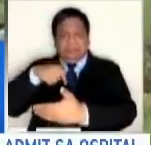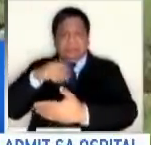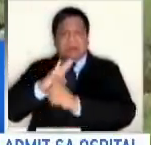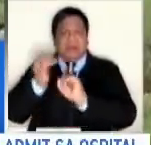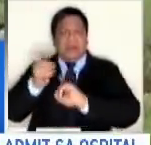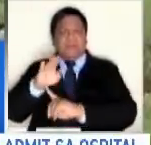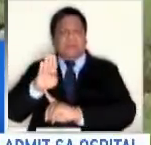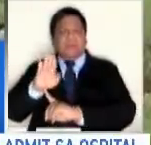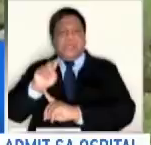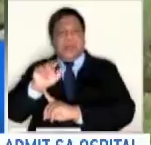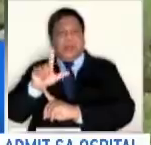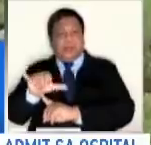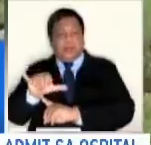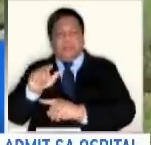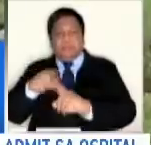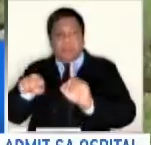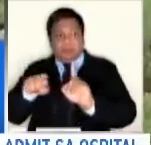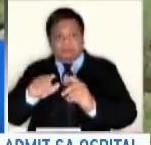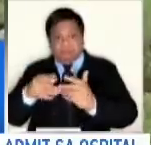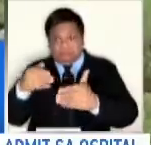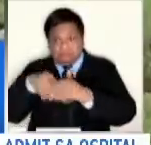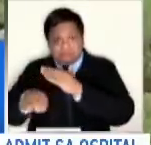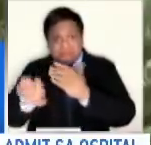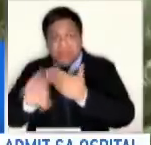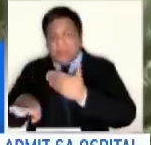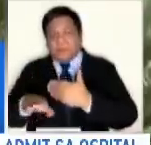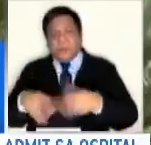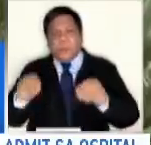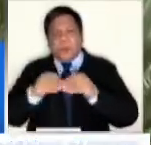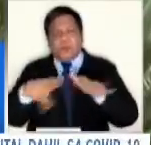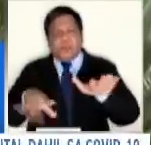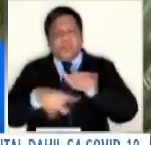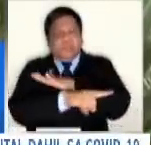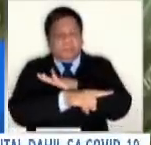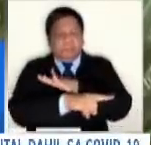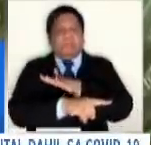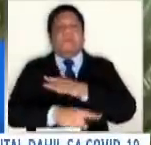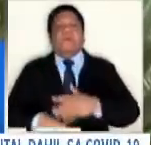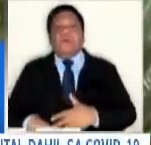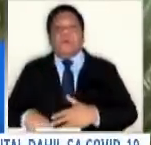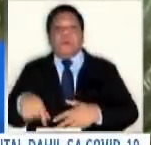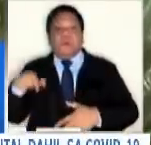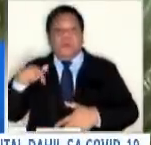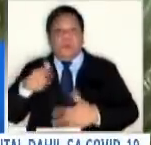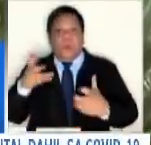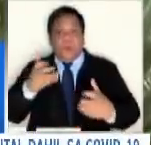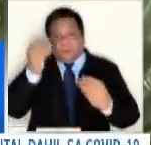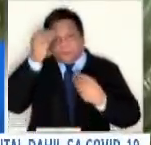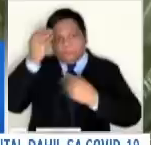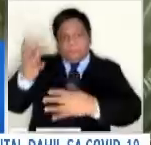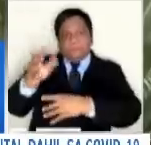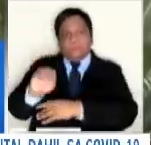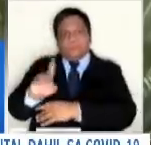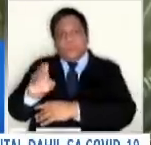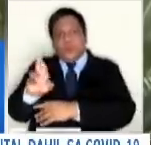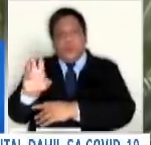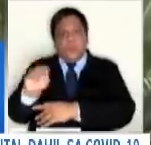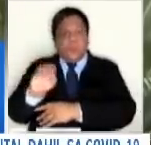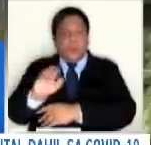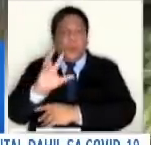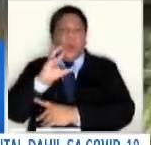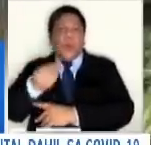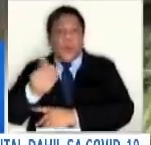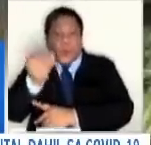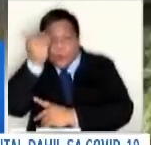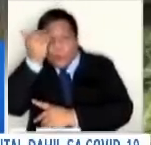pa. Hangad ng lokal na gobyerno na agad iparating sa kanilang MDRRMO kung sino mang nakakaalam o